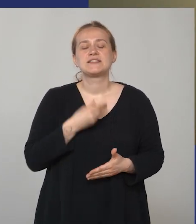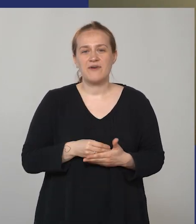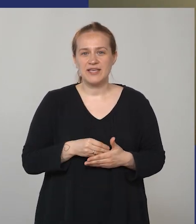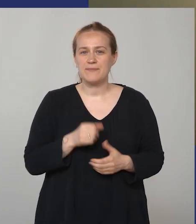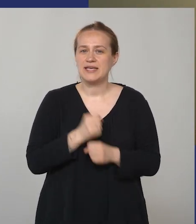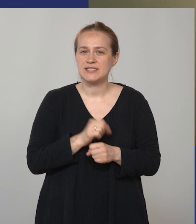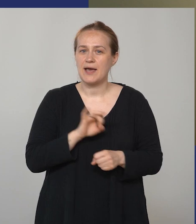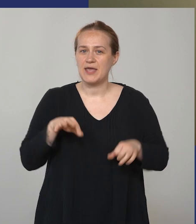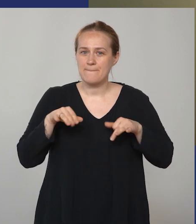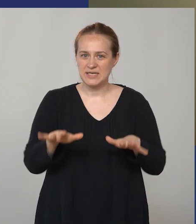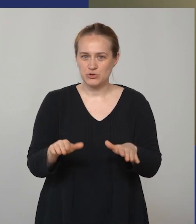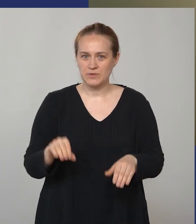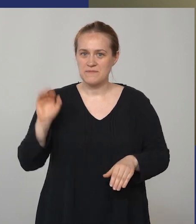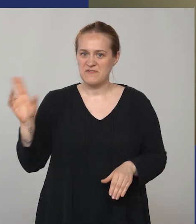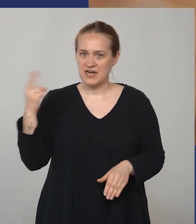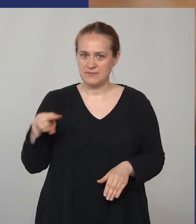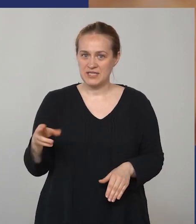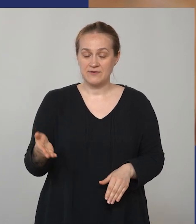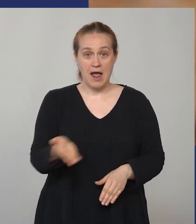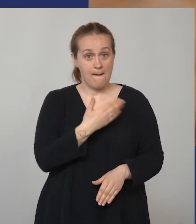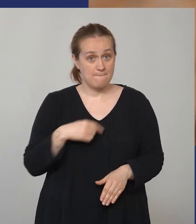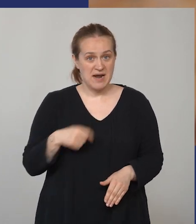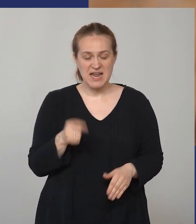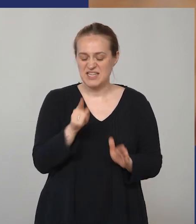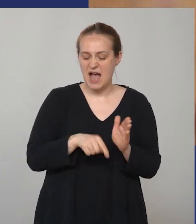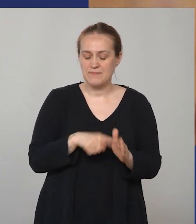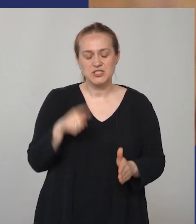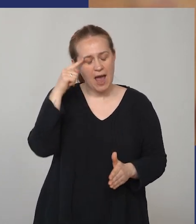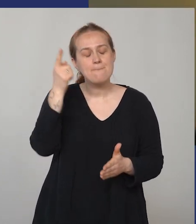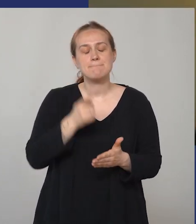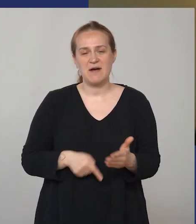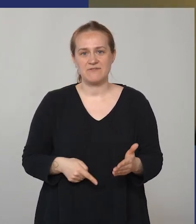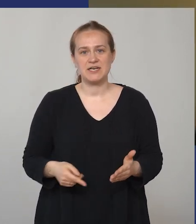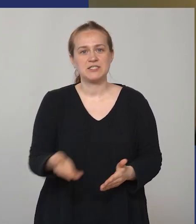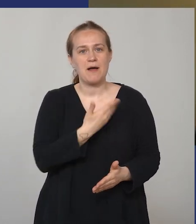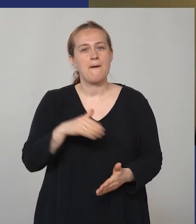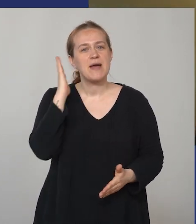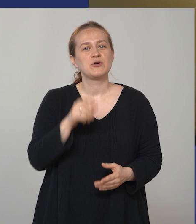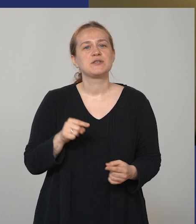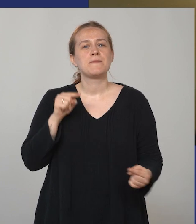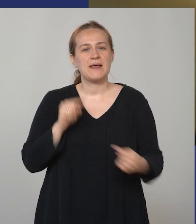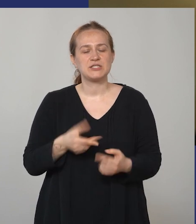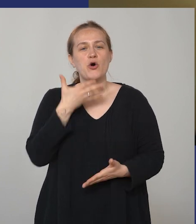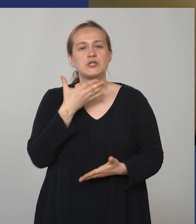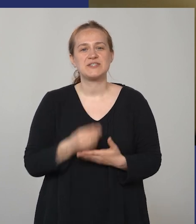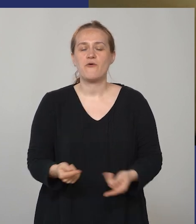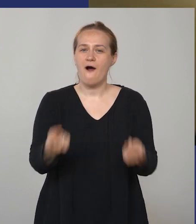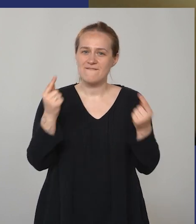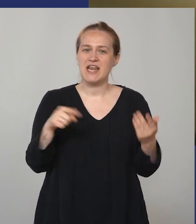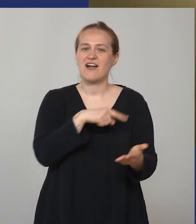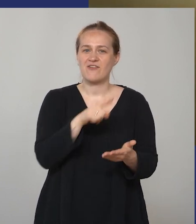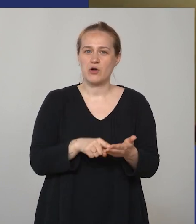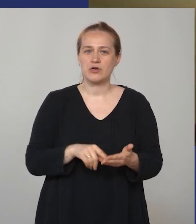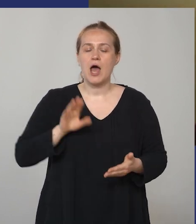Дмитриевна, мы не обмельчаем, поверьте. Мы будем достойны своего великого города. И пусть это стихотворение